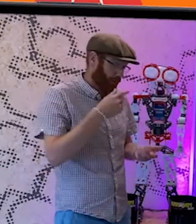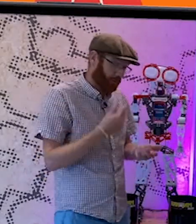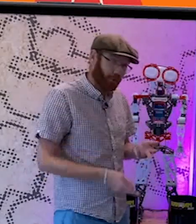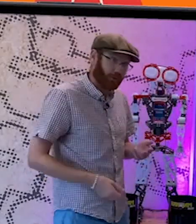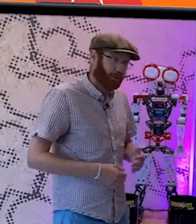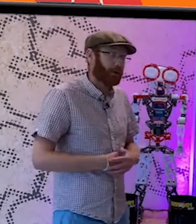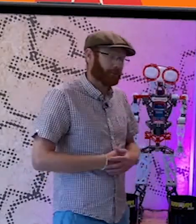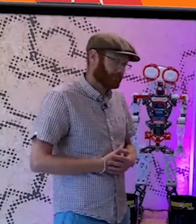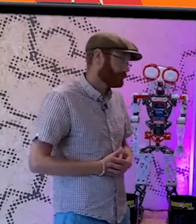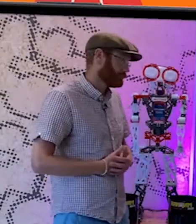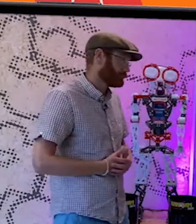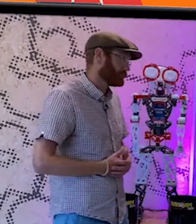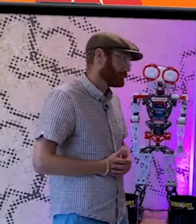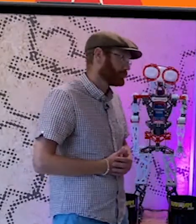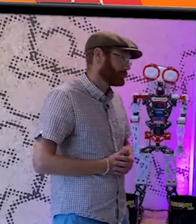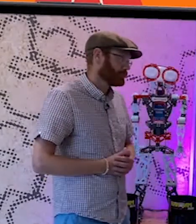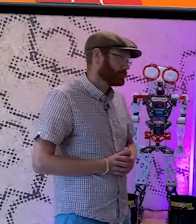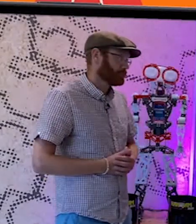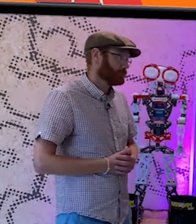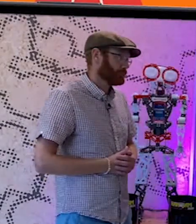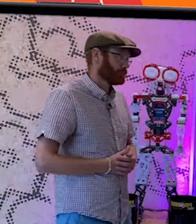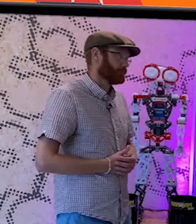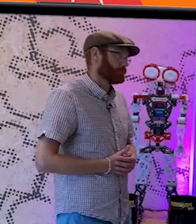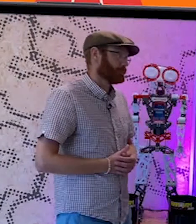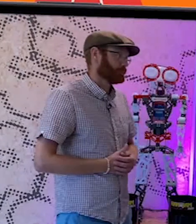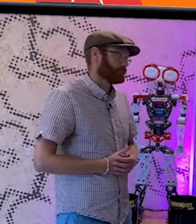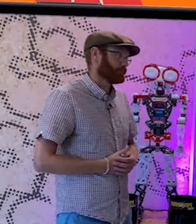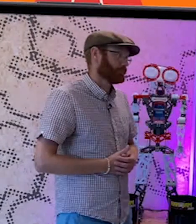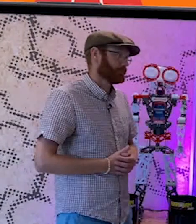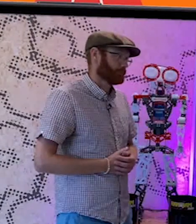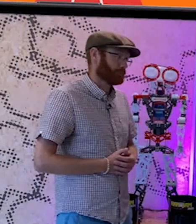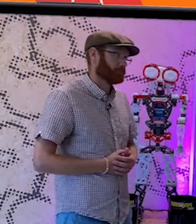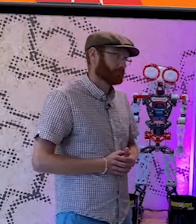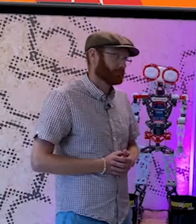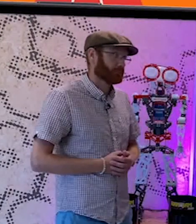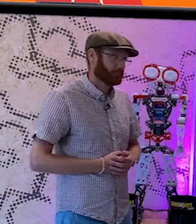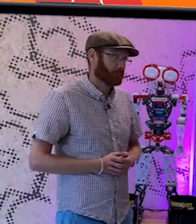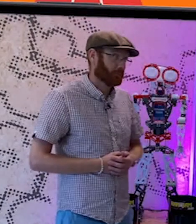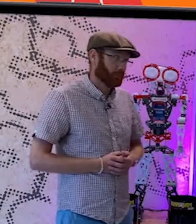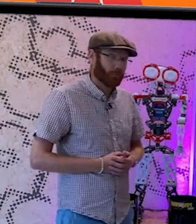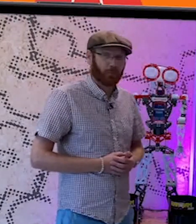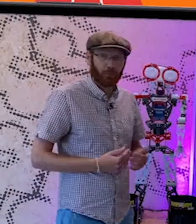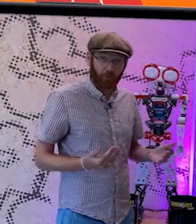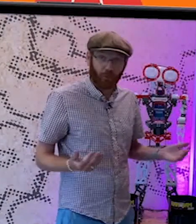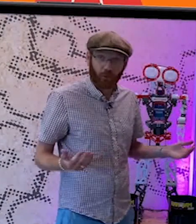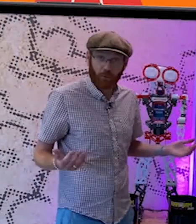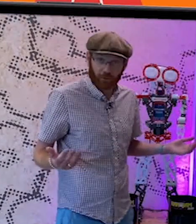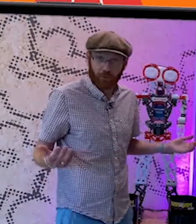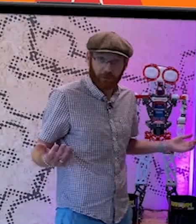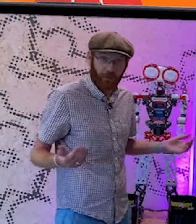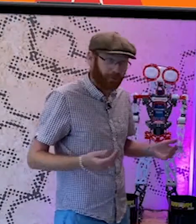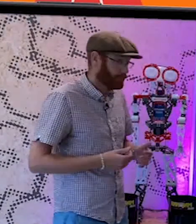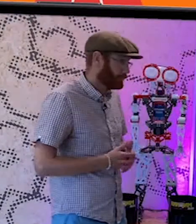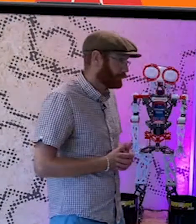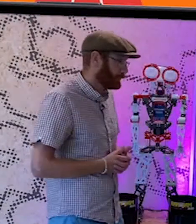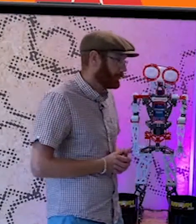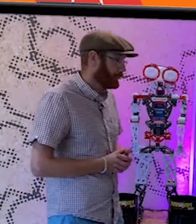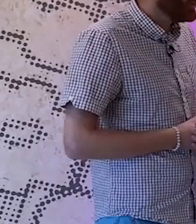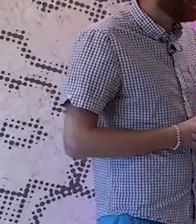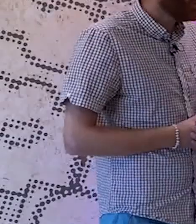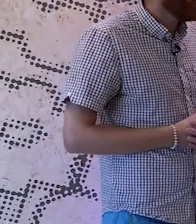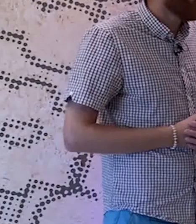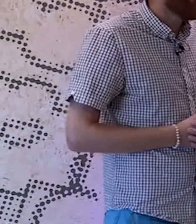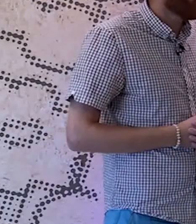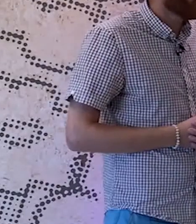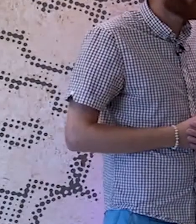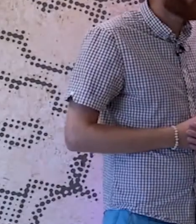server, Minecraft. Maar ook bijvoorbeeld door workshops te geven. En dat is bijvoorbeeld Koen geweest, die met fotografie heeft gedaan.